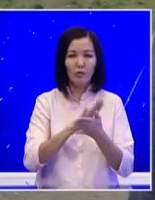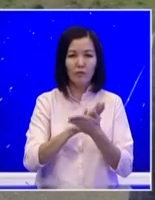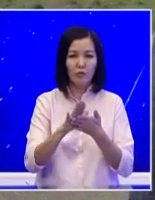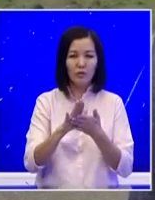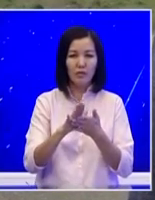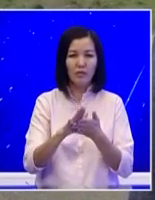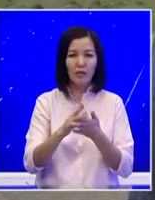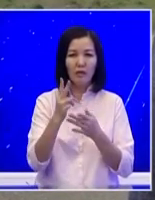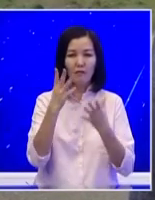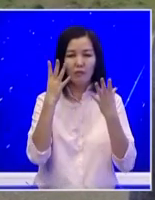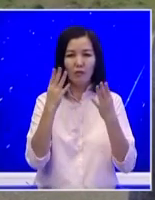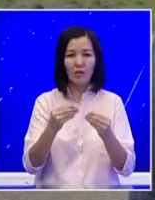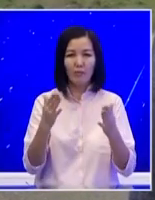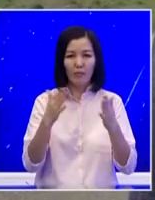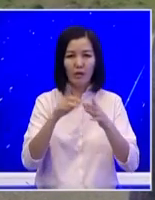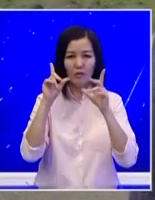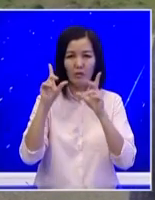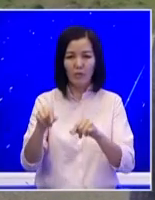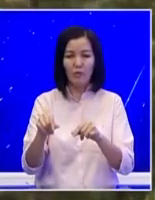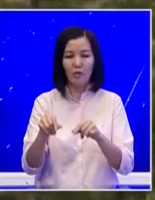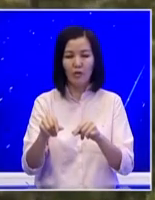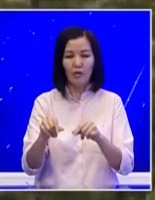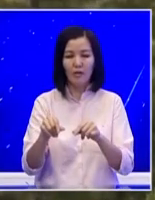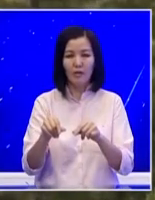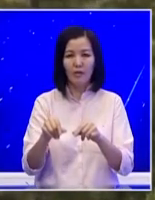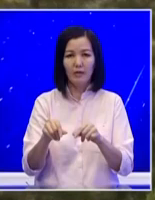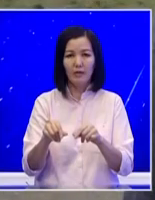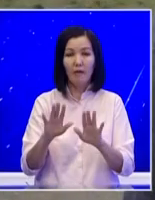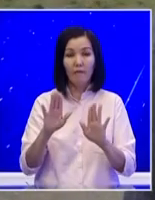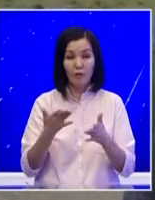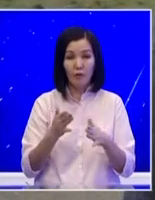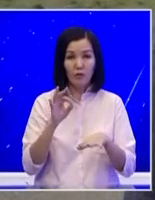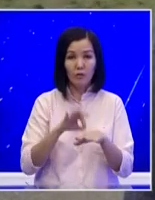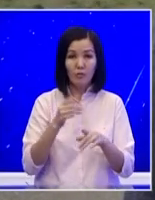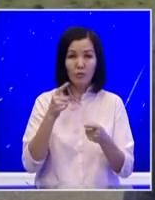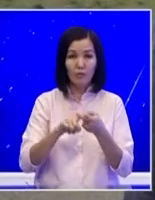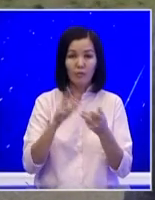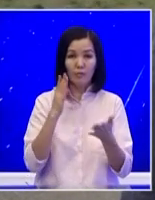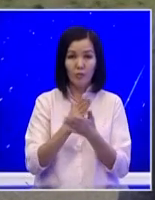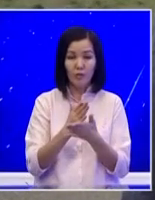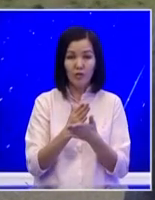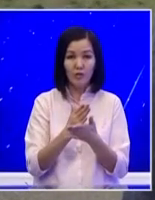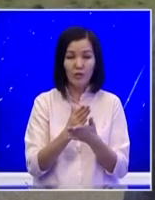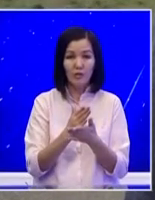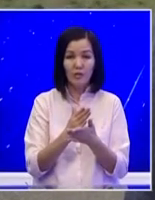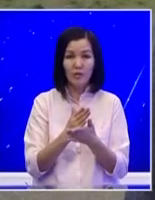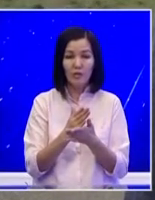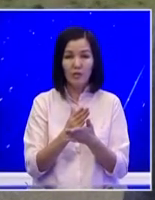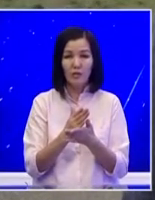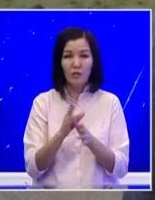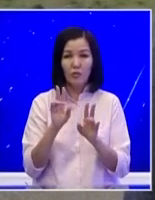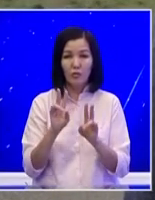результаты, то в течение 2 дней они будут отправлены по месту жительства. Если же у кого-нибудь выявят коронавирусную инфекцию,